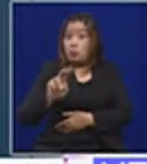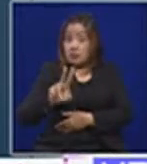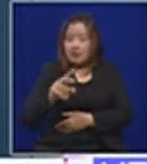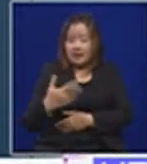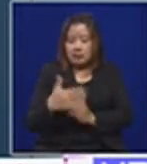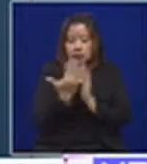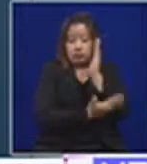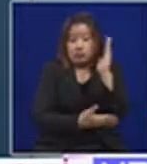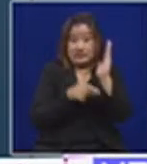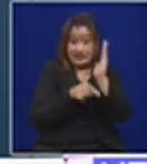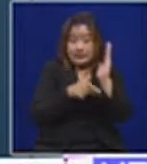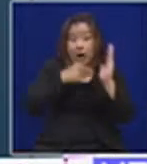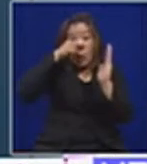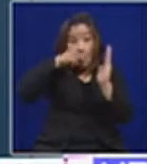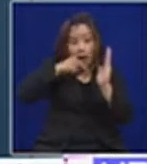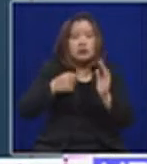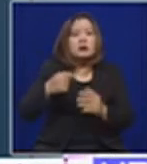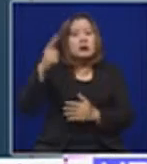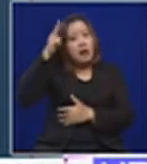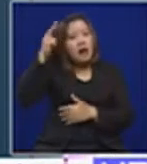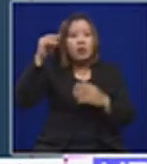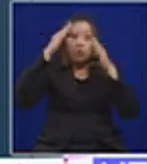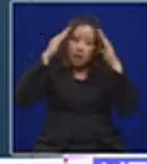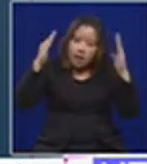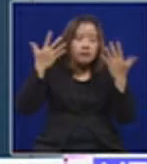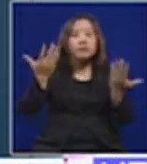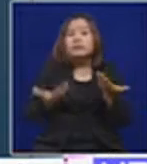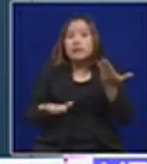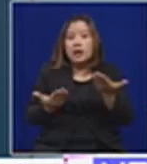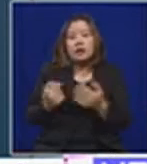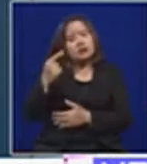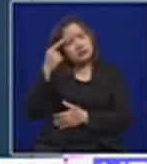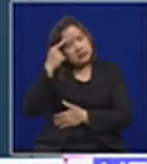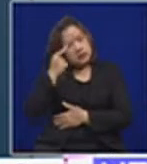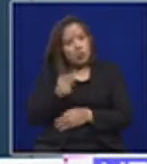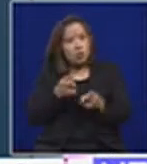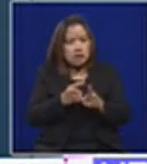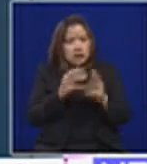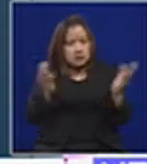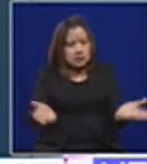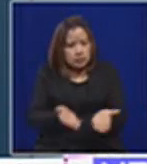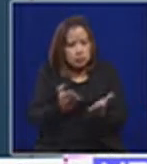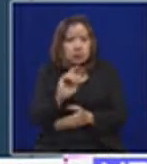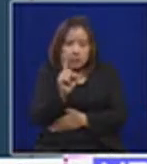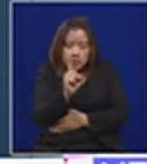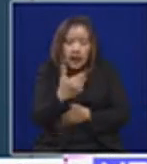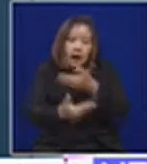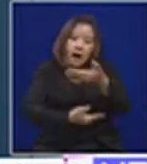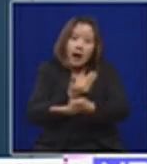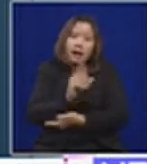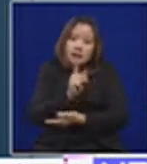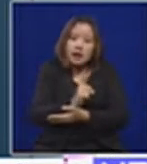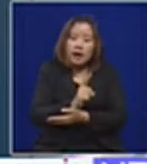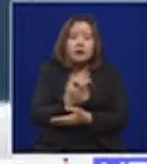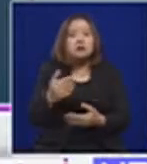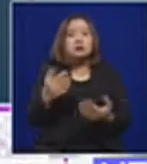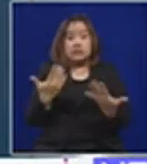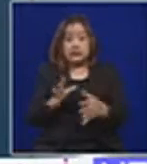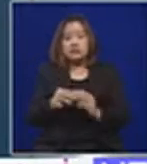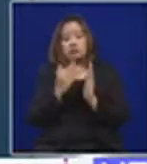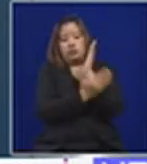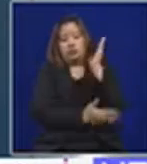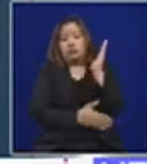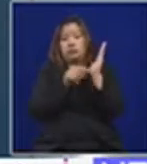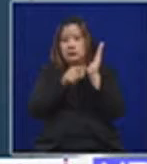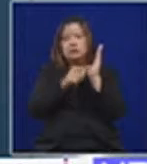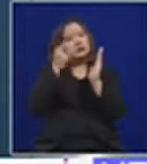นะครับว่าจะพัฒนาตลาดตัวนี้ยังไงจะเปิดกำลังคนยังไงค้าขายยังไงดังนั้นเซียมีเป็นเป้าหมายหลักสำคัญเล